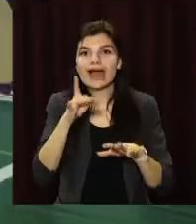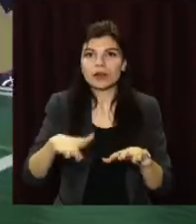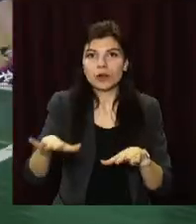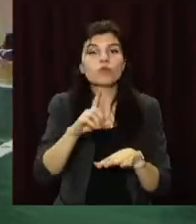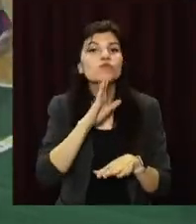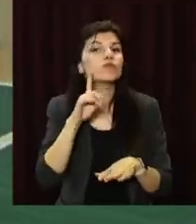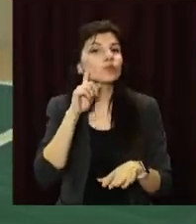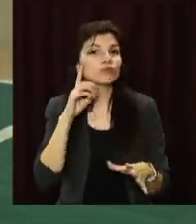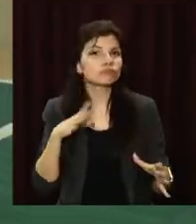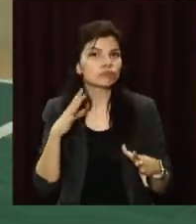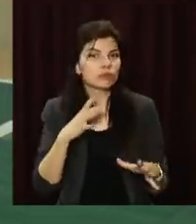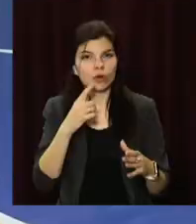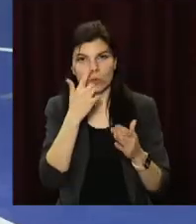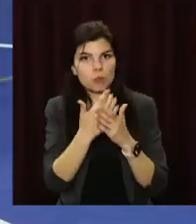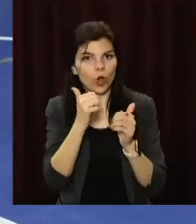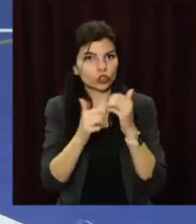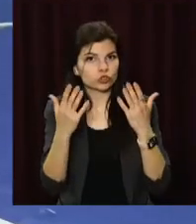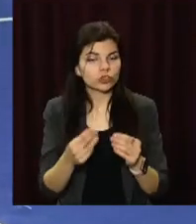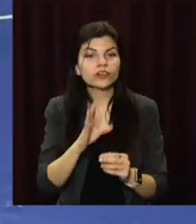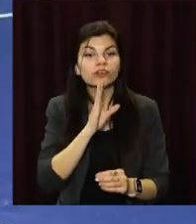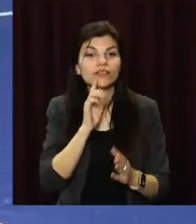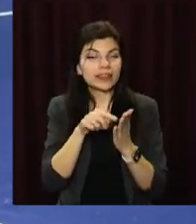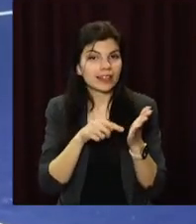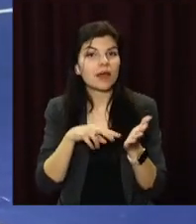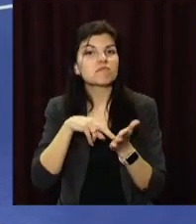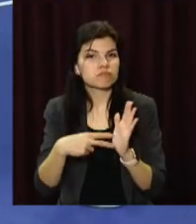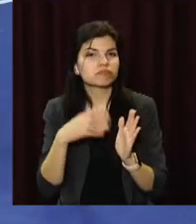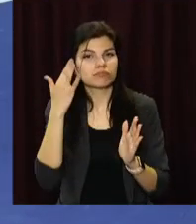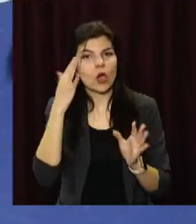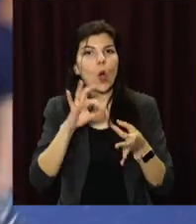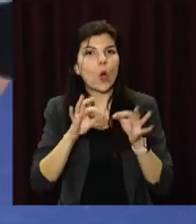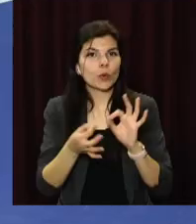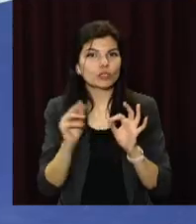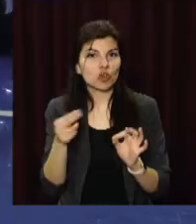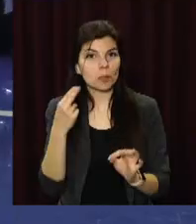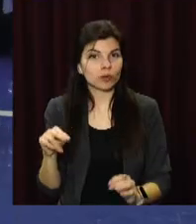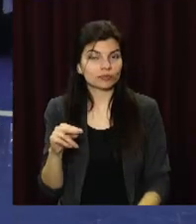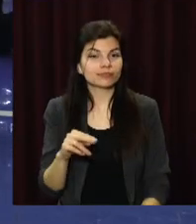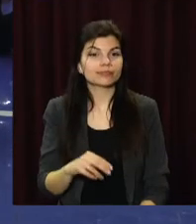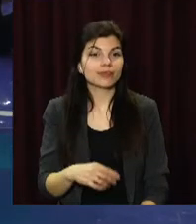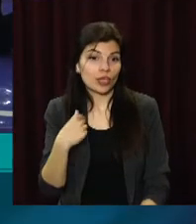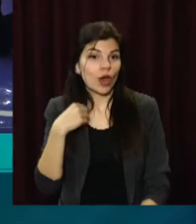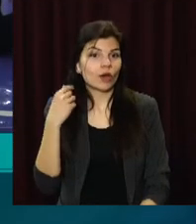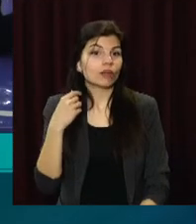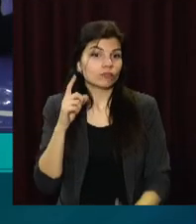спортсменка тренується майже щодня. Дівчинка ділиться, планує стати олімпійською чемпіонкою. Я давно їжджу на ігри,